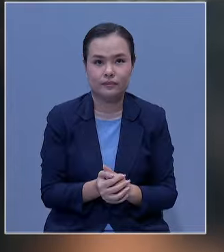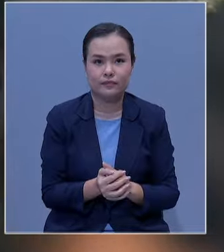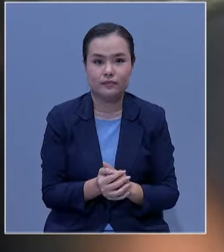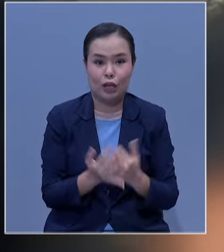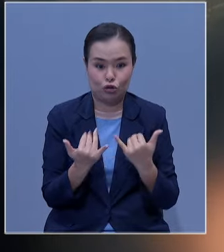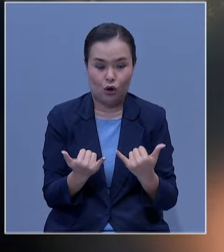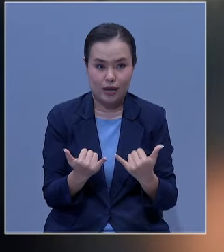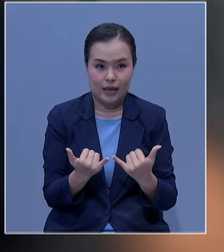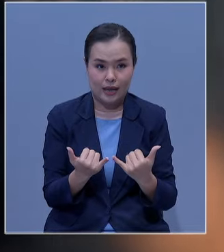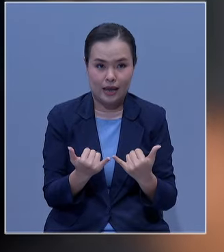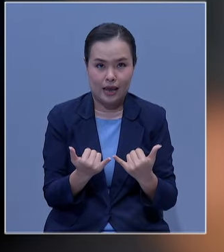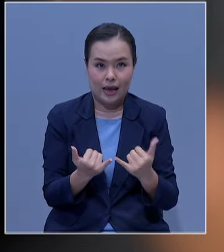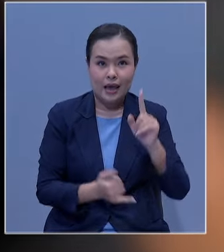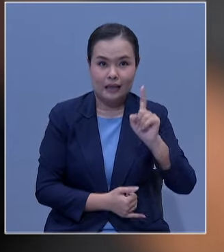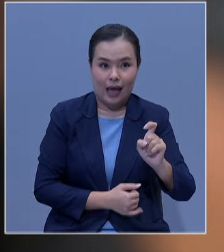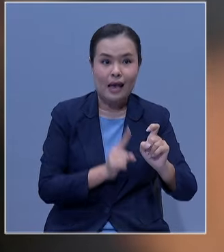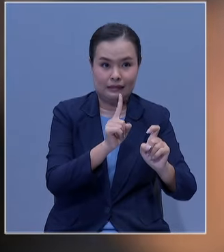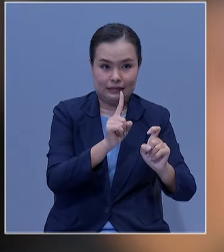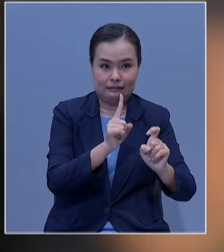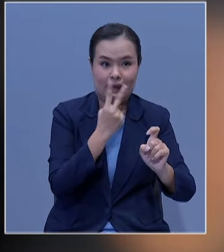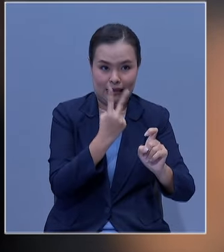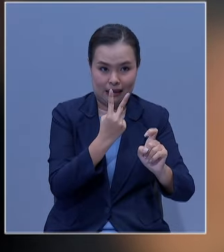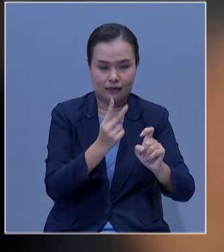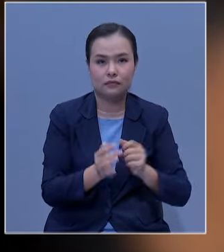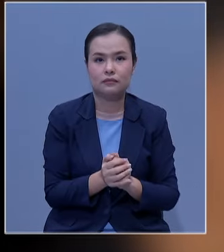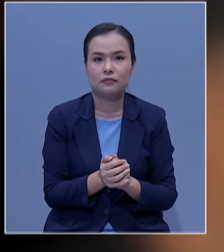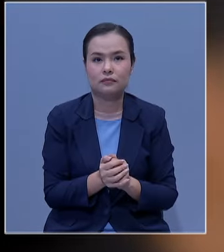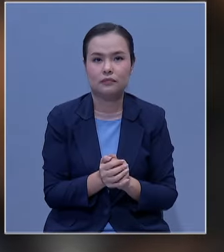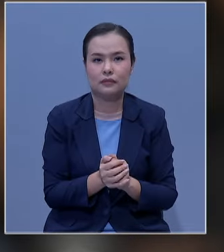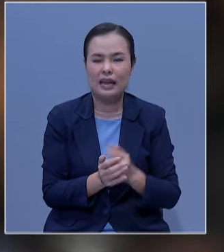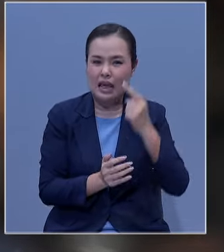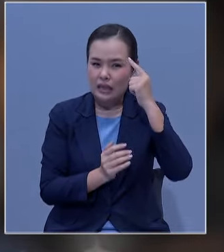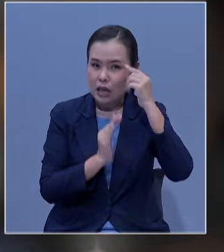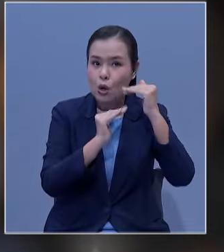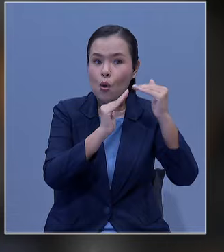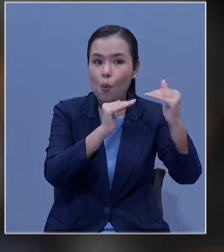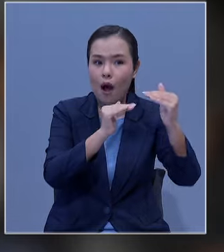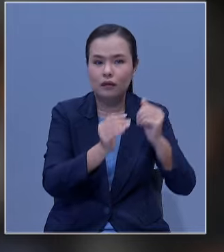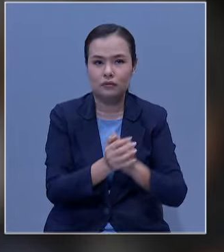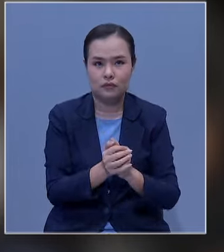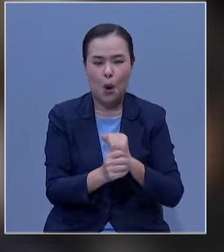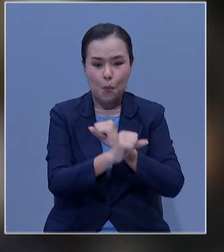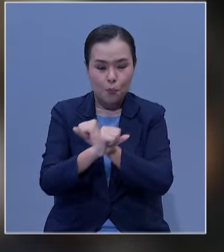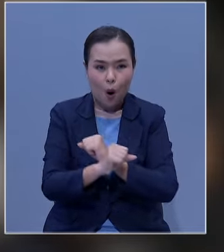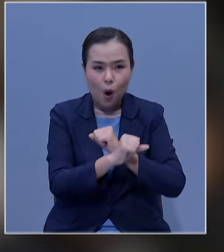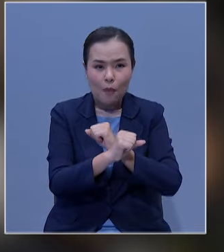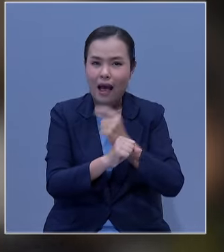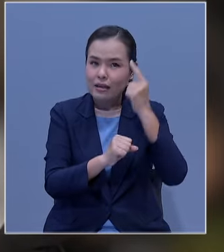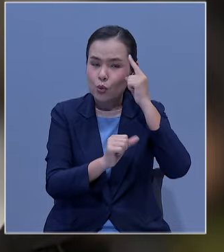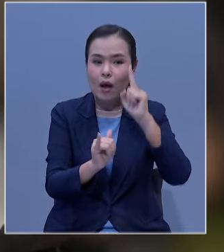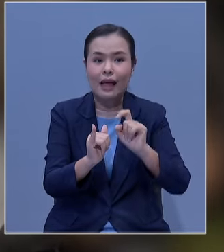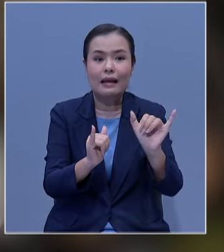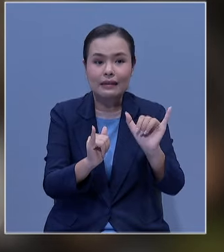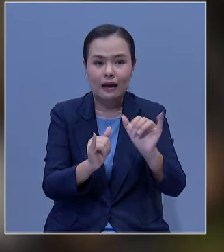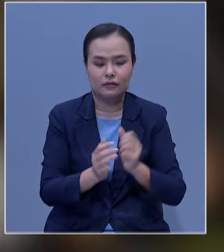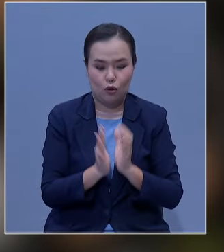อนนี้คือพบแล้ว1ศพถูกไหมฮะแต่ว่าอีก1คนเนี่ยเราก็หวังนะว่าจะยังคงปลอดภัยอยู่หวังว่าจะเป็นอย่างนั้นนะ